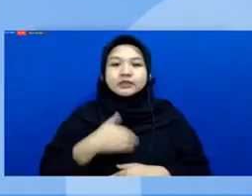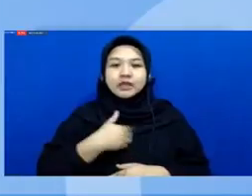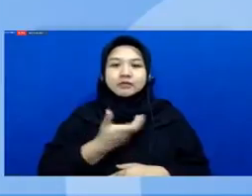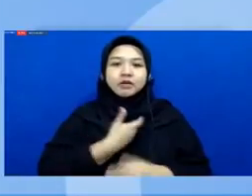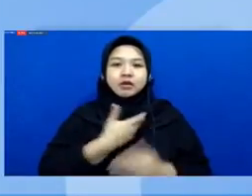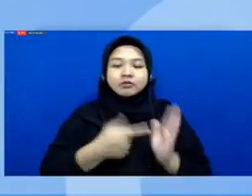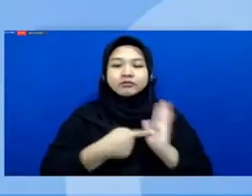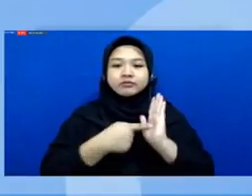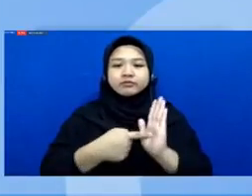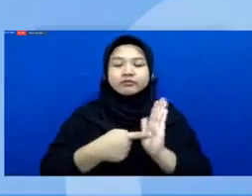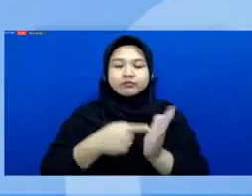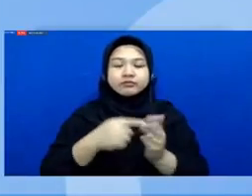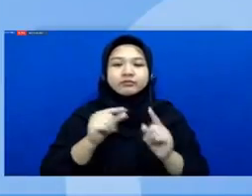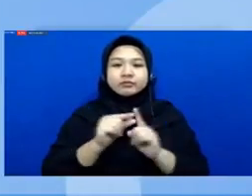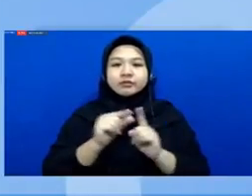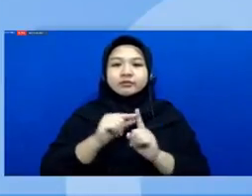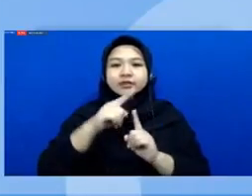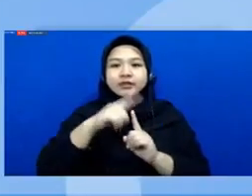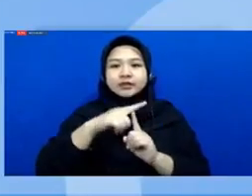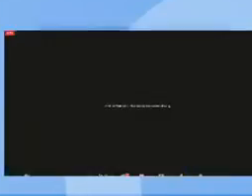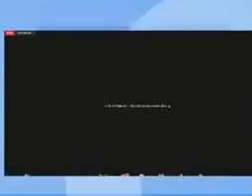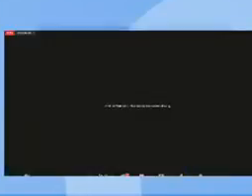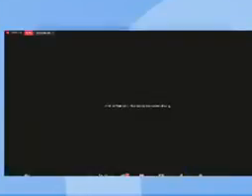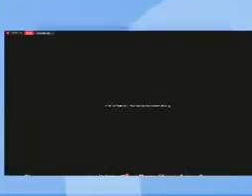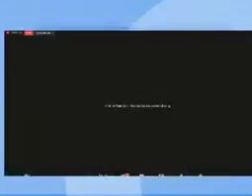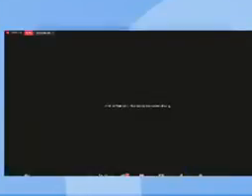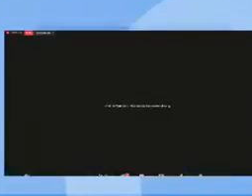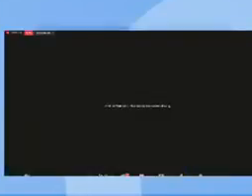menayangkan screen saya.